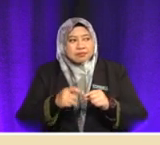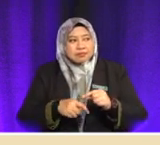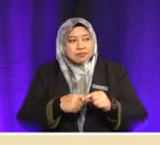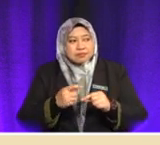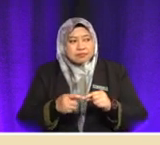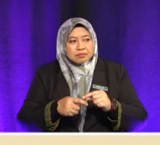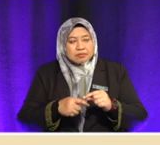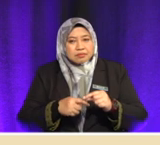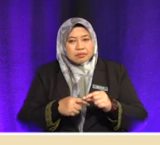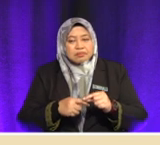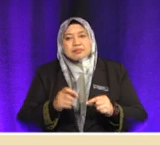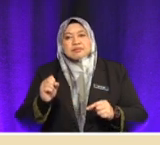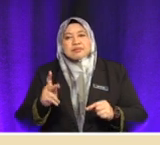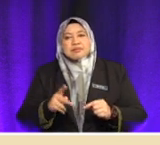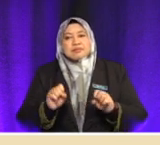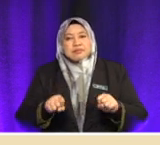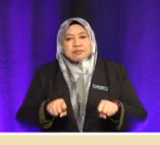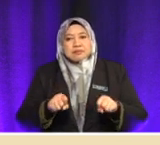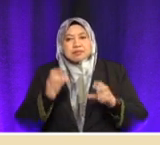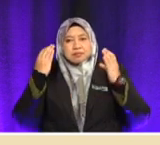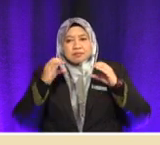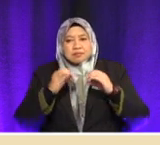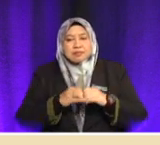bergerak oke oke